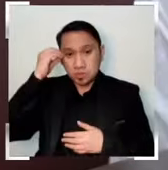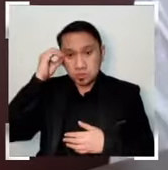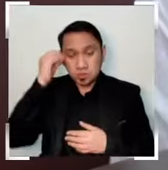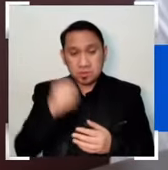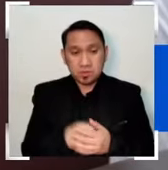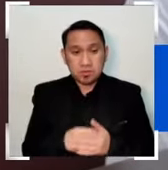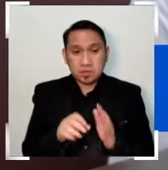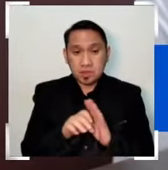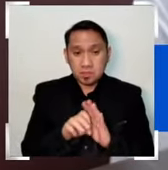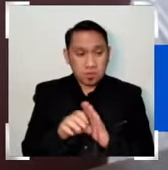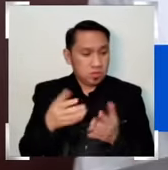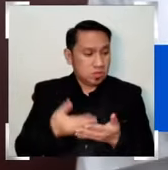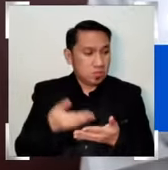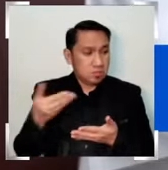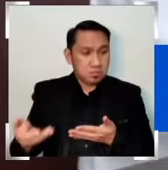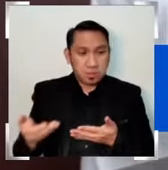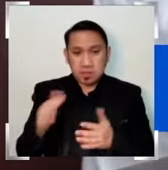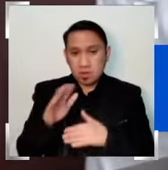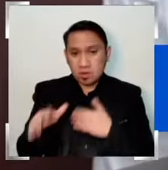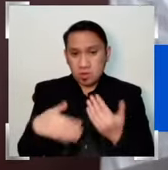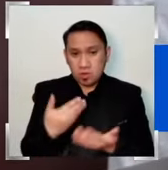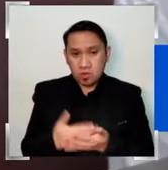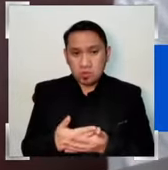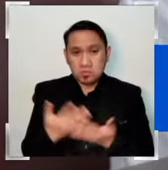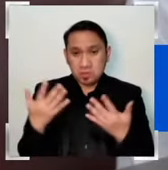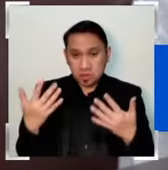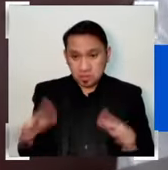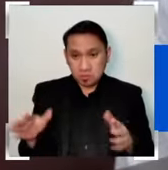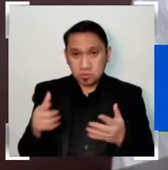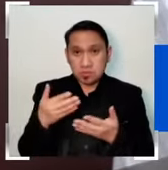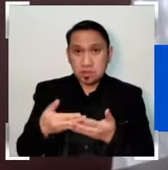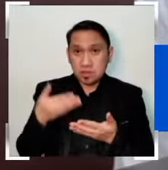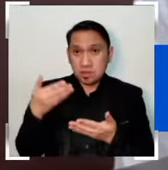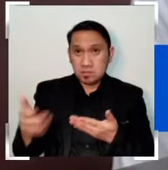ng laman ng nasa storage. Pag nabili na po ang lahat ng sibuyas,